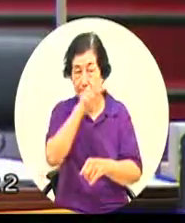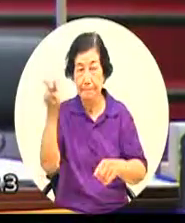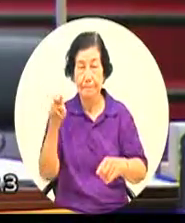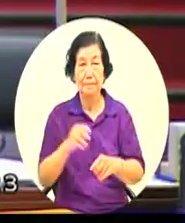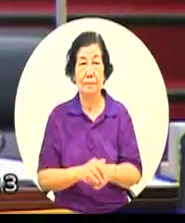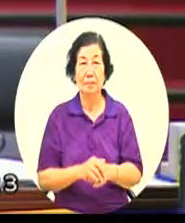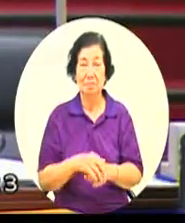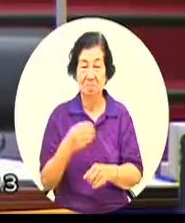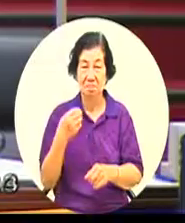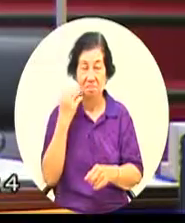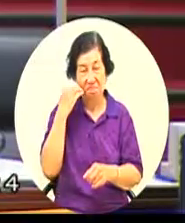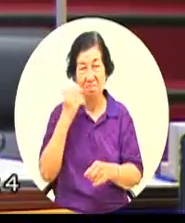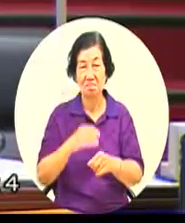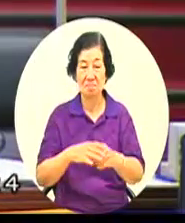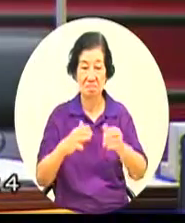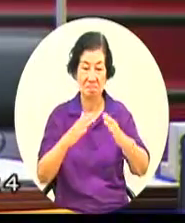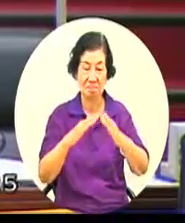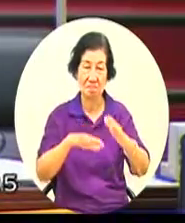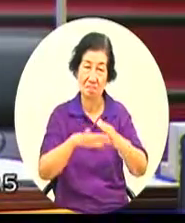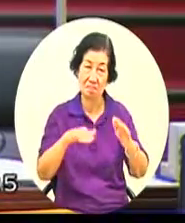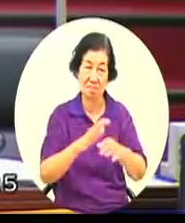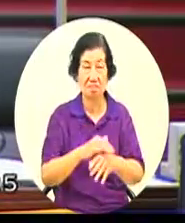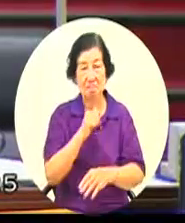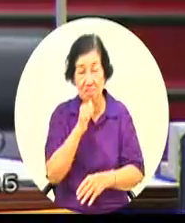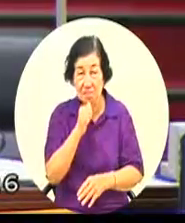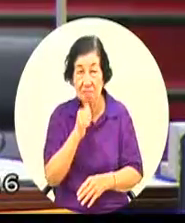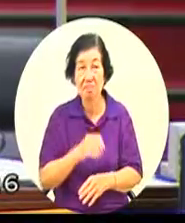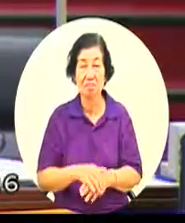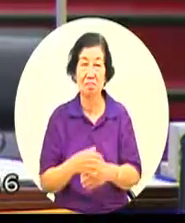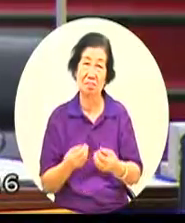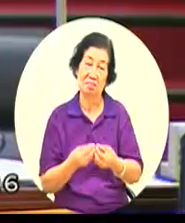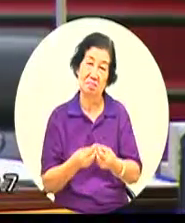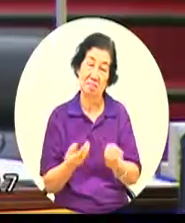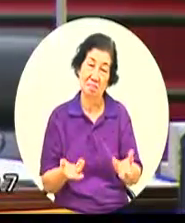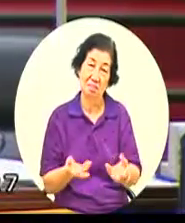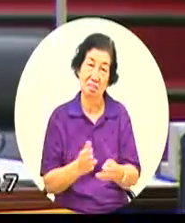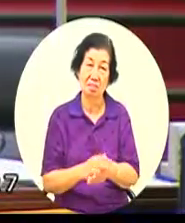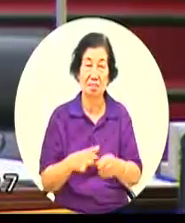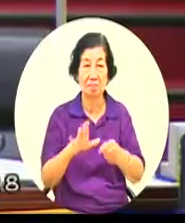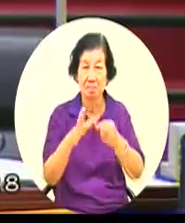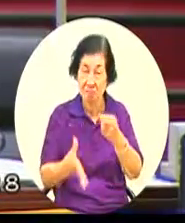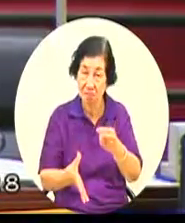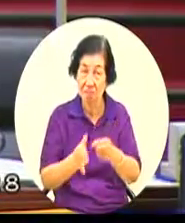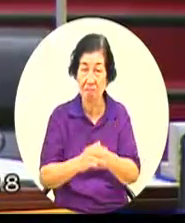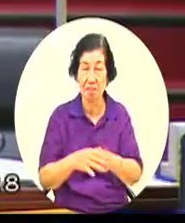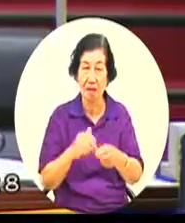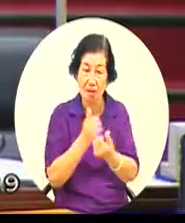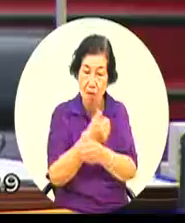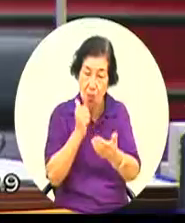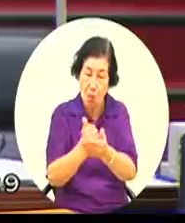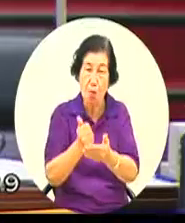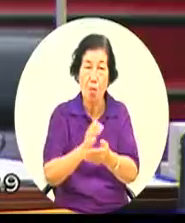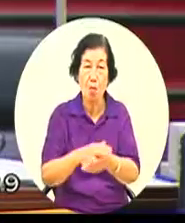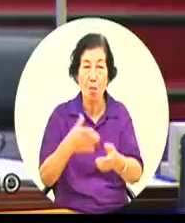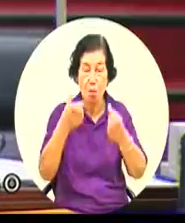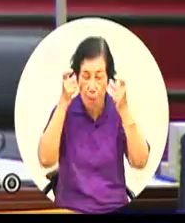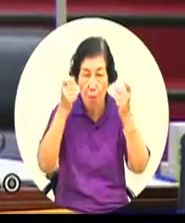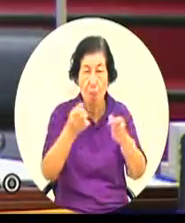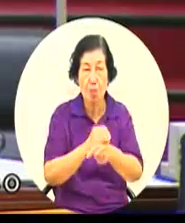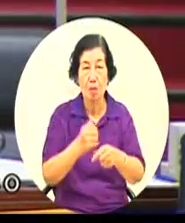如果家境不好的人，然后我国中考高中，我去念雄中，雄中毕业我又去念台大，